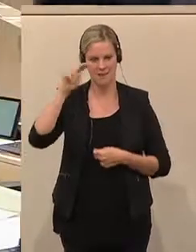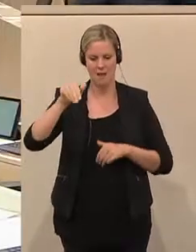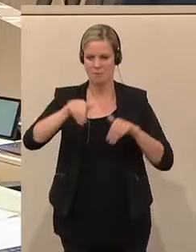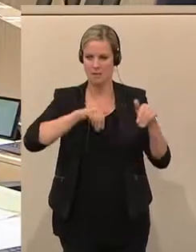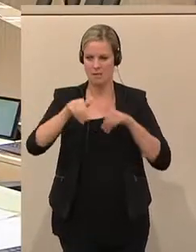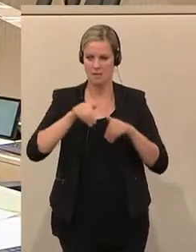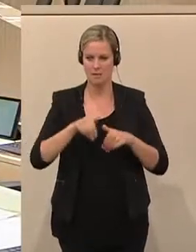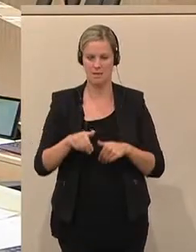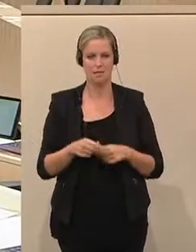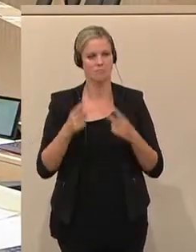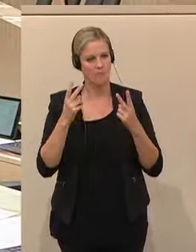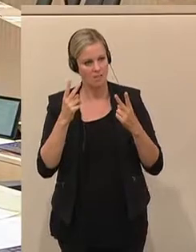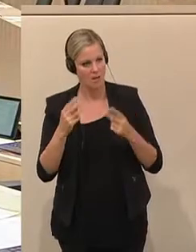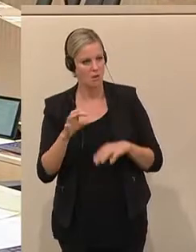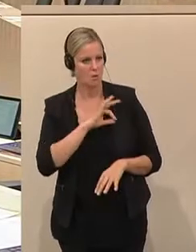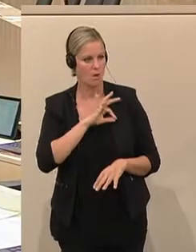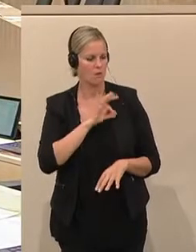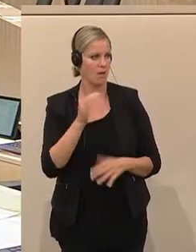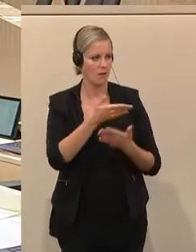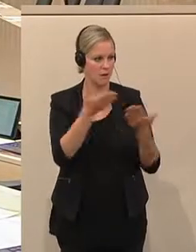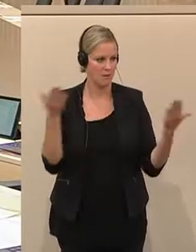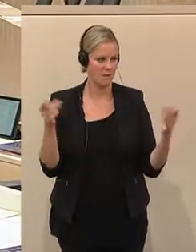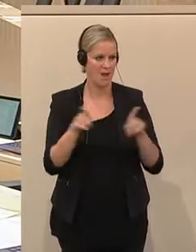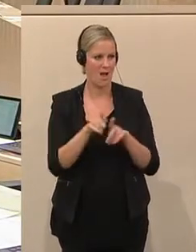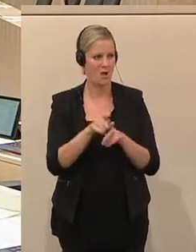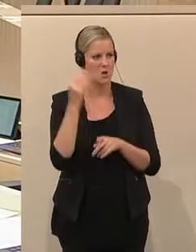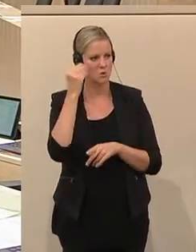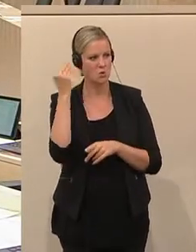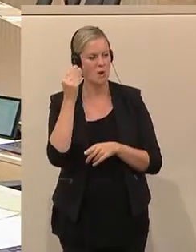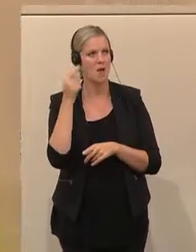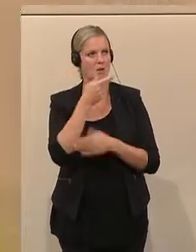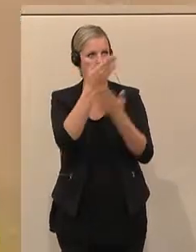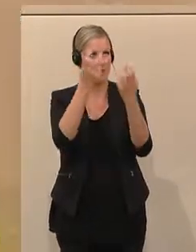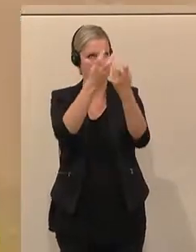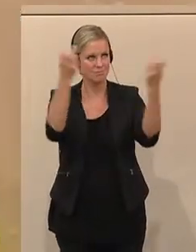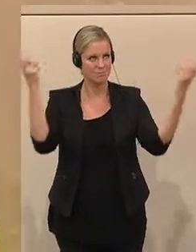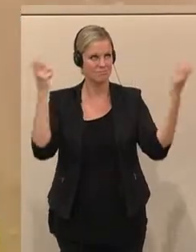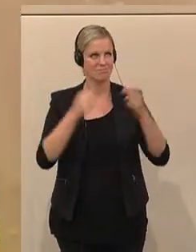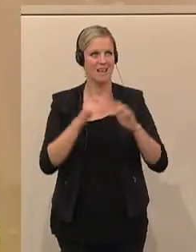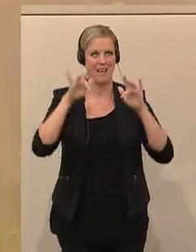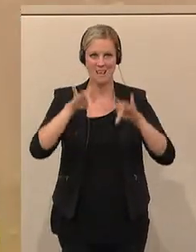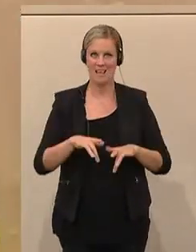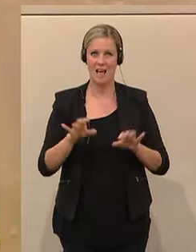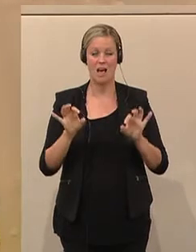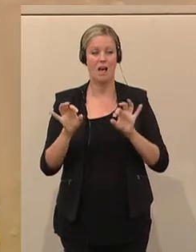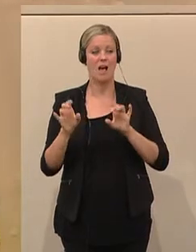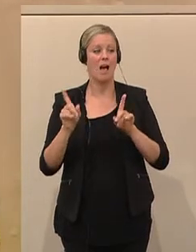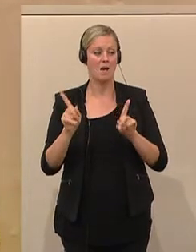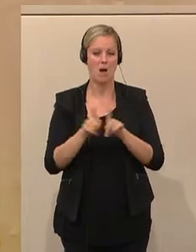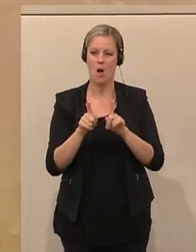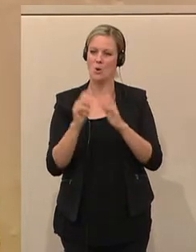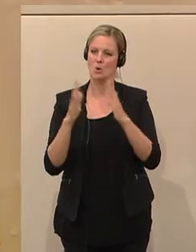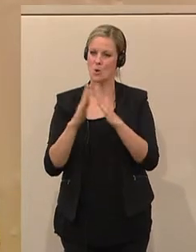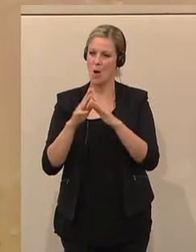werte Kolleginnen und Kollegen, vor allem geschätzte Schülerinnen und Schüler, hier vor Ort, aber auch zu Hause vor den